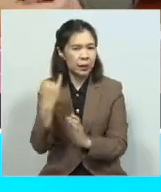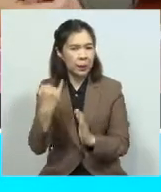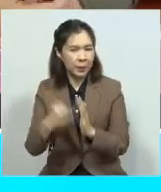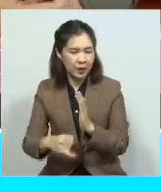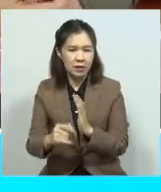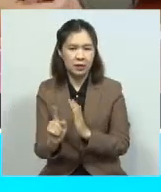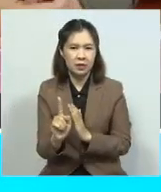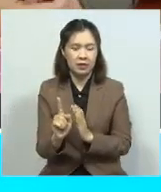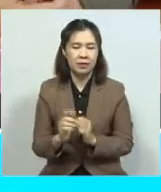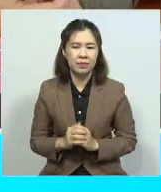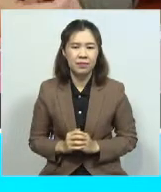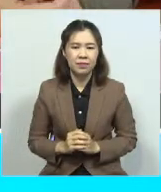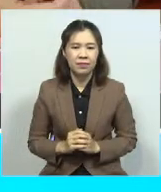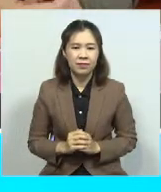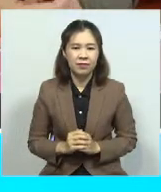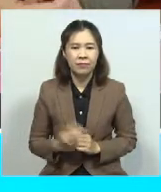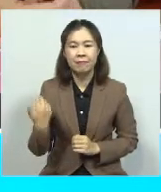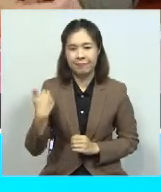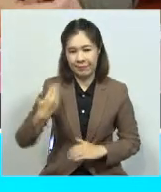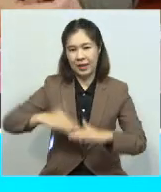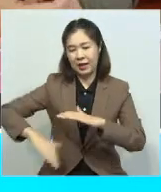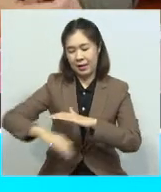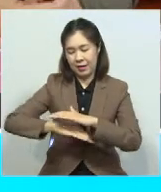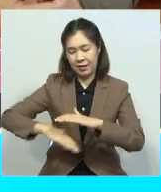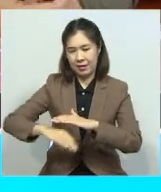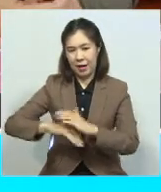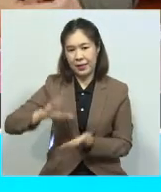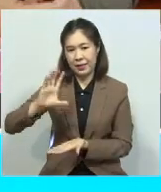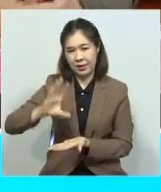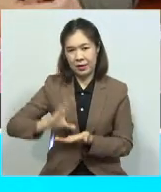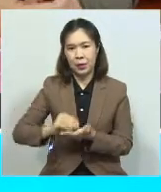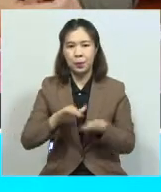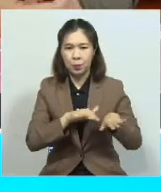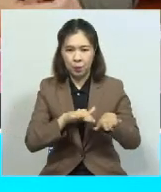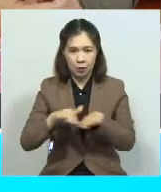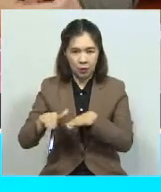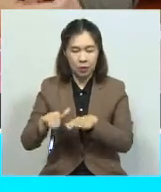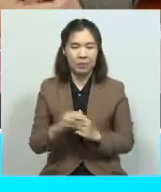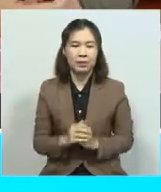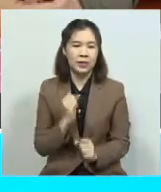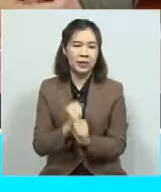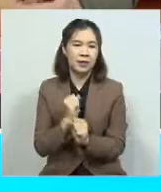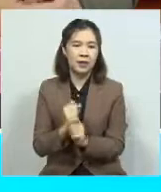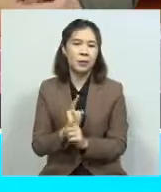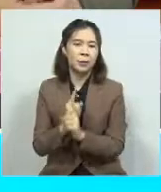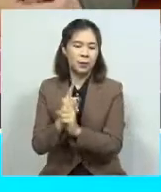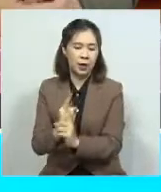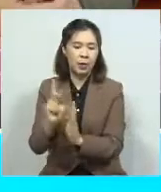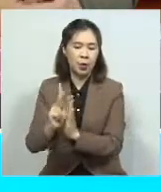นี้ได้ไหมยังไง เรามีพยานหลักฐานพร้อมนะตรงนี้แล้วก็สามารถดำเนินการตามกฎหมายได้อย่